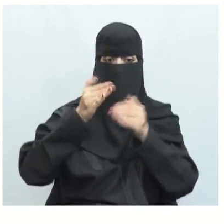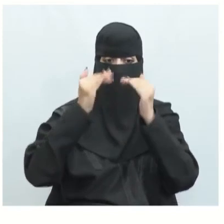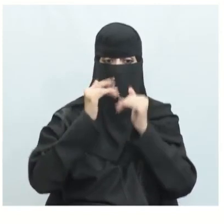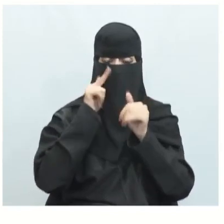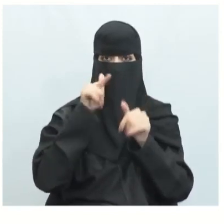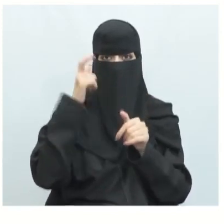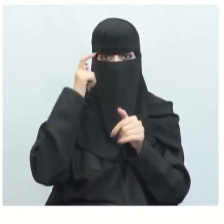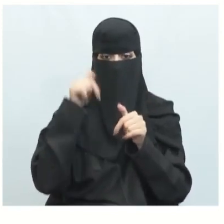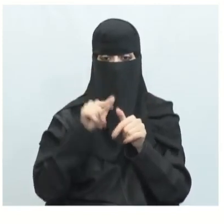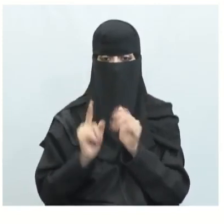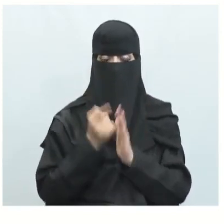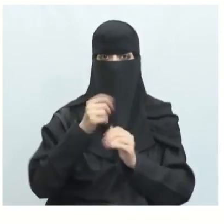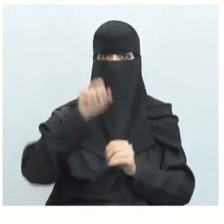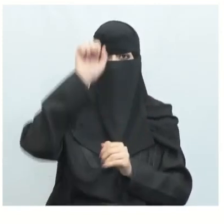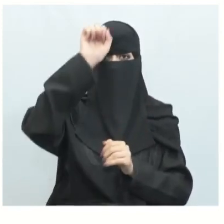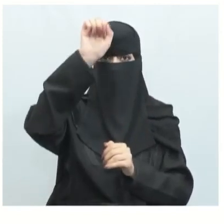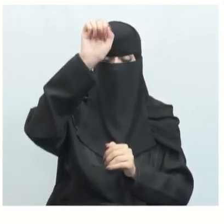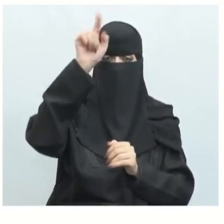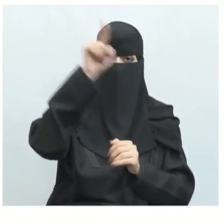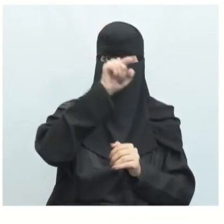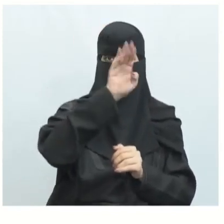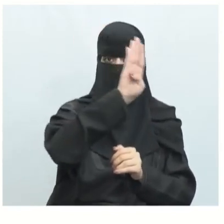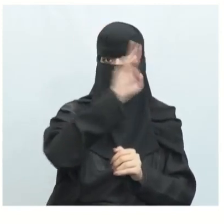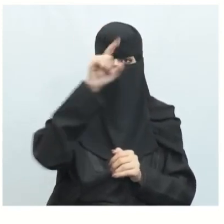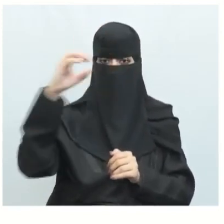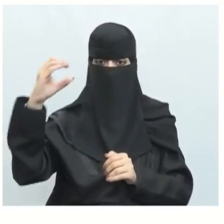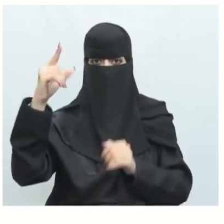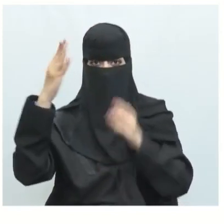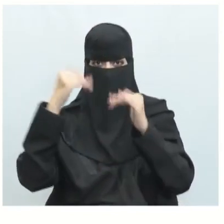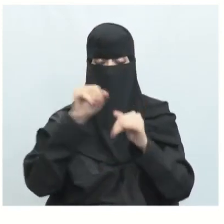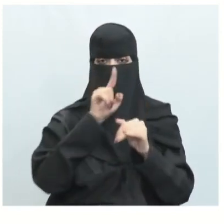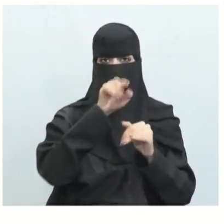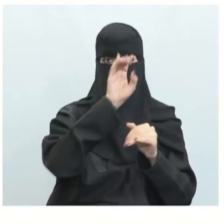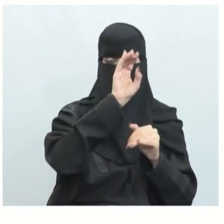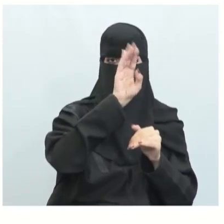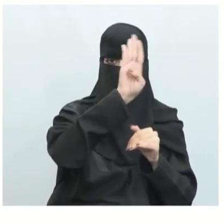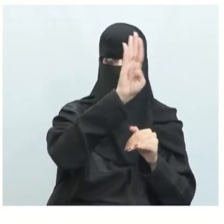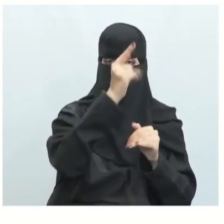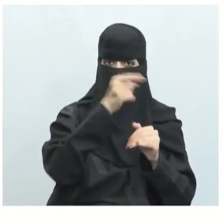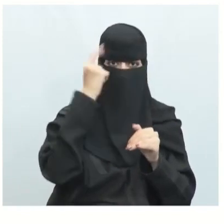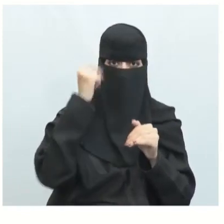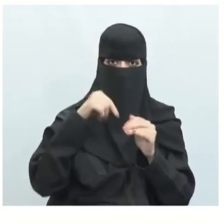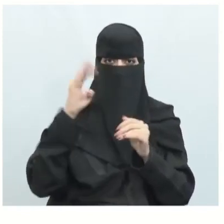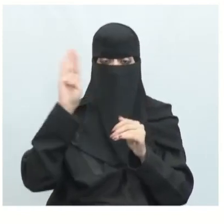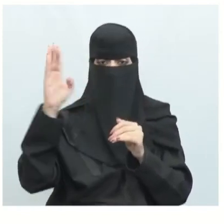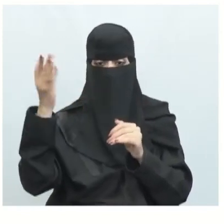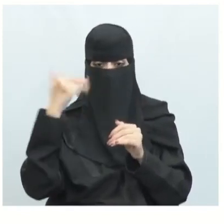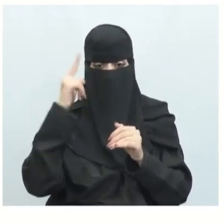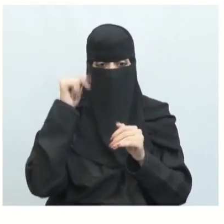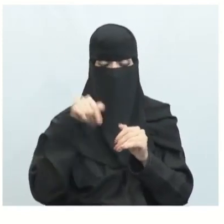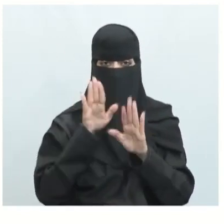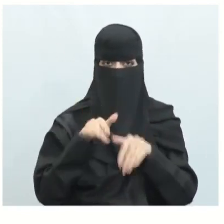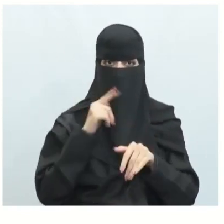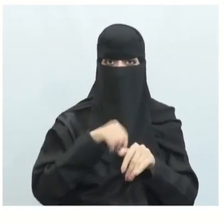الان انا عرفت الا a عرفت مع البي والسي ثم ذكرت البي وعرفتها والسي وعرفتها تبقى الان لدي الدي والاي